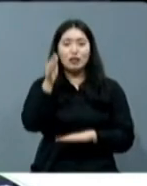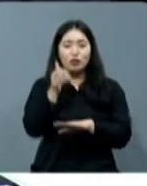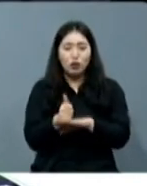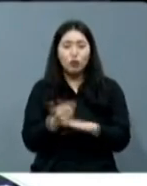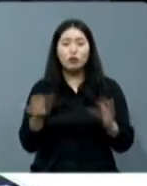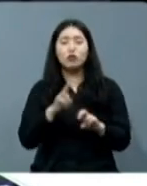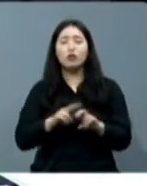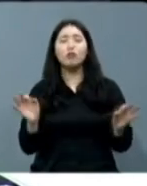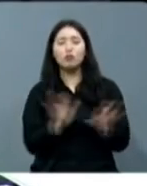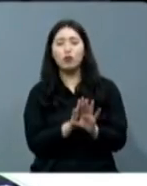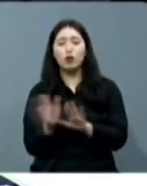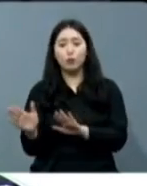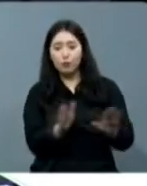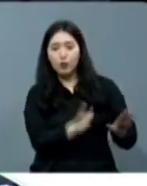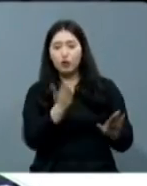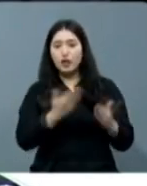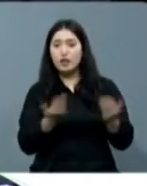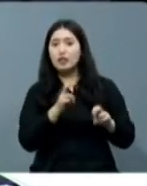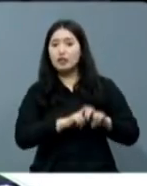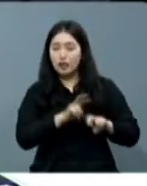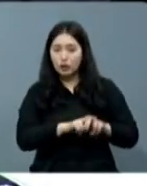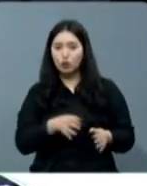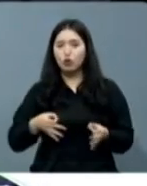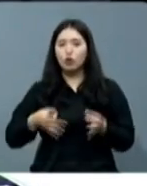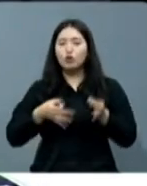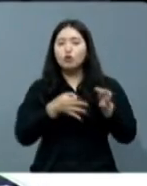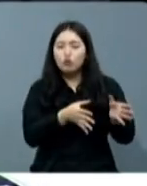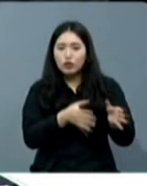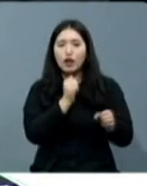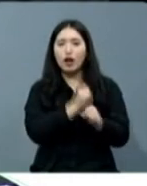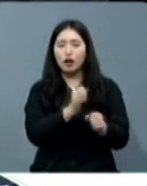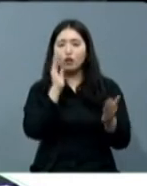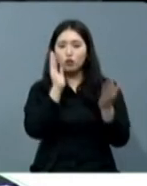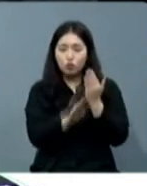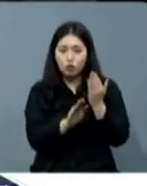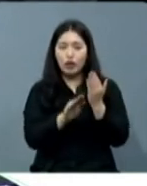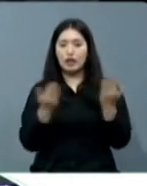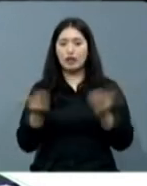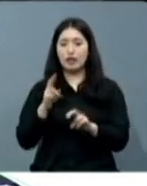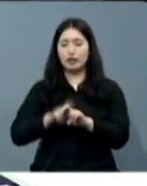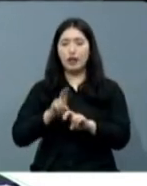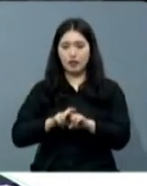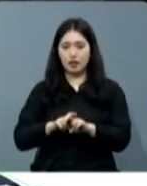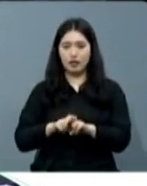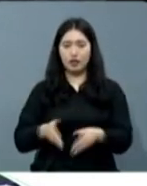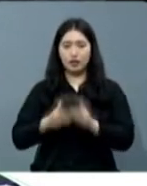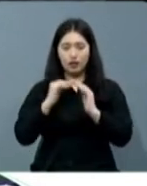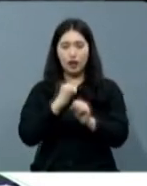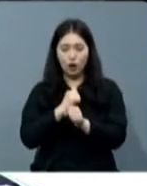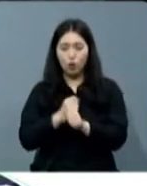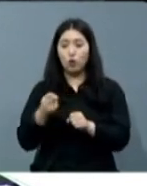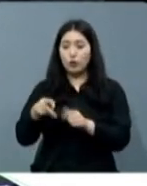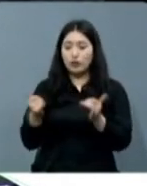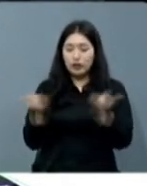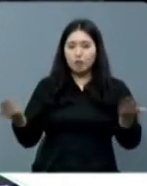없어졌죠. 그런데 일자리도 투자에 의해서 일자리가 만들어지고 생산활동이